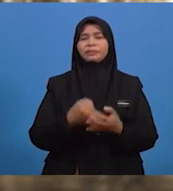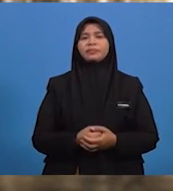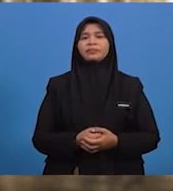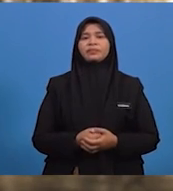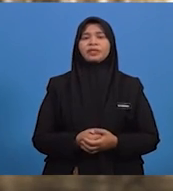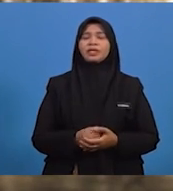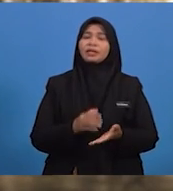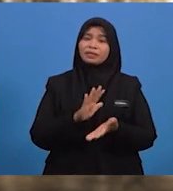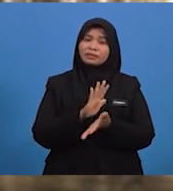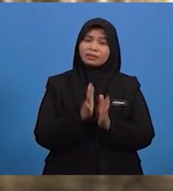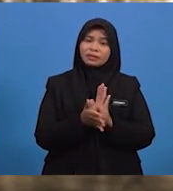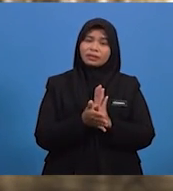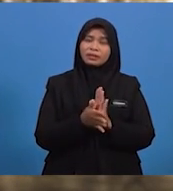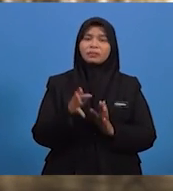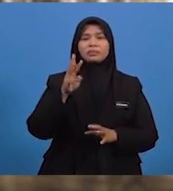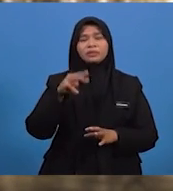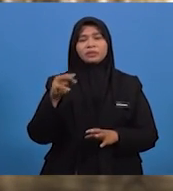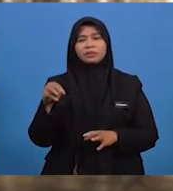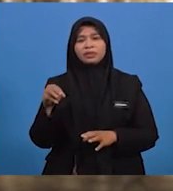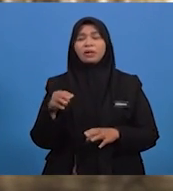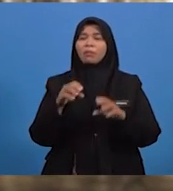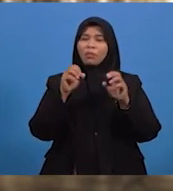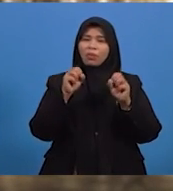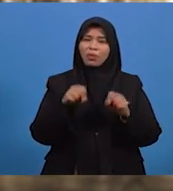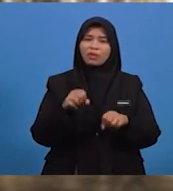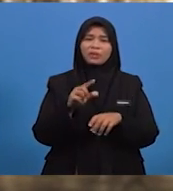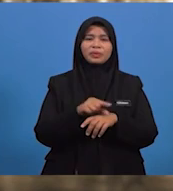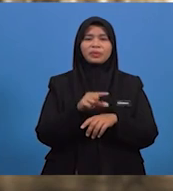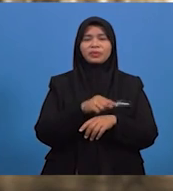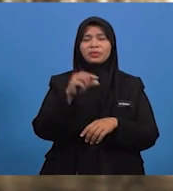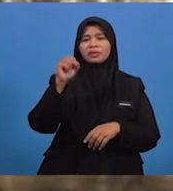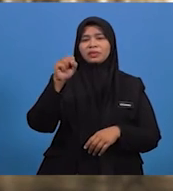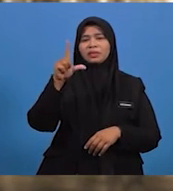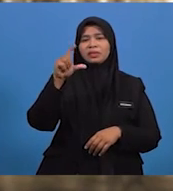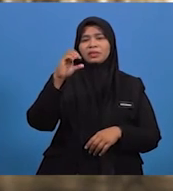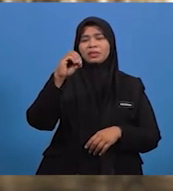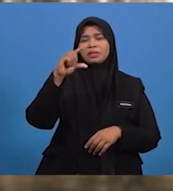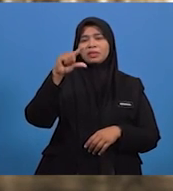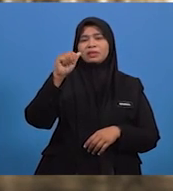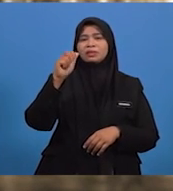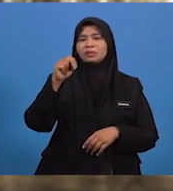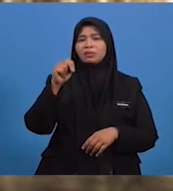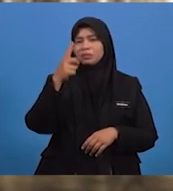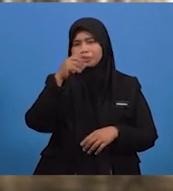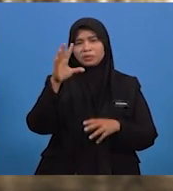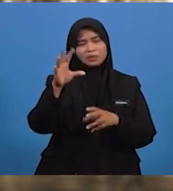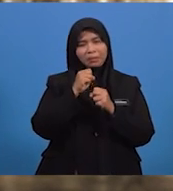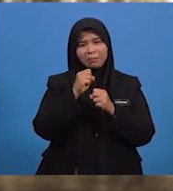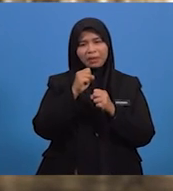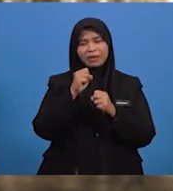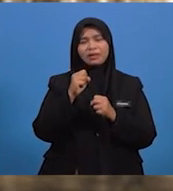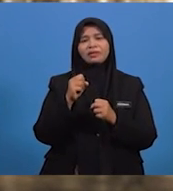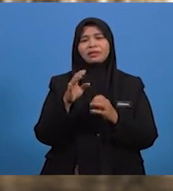Jadi, murid-murid bolehlah menggunakan slogan untuk mencapai impian.